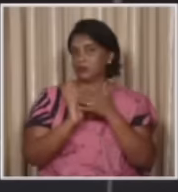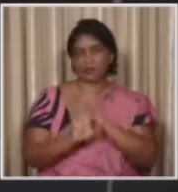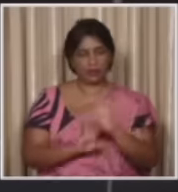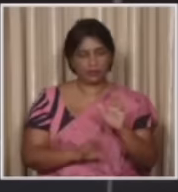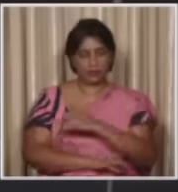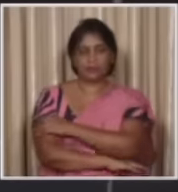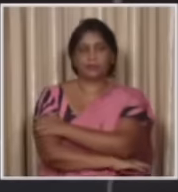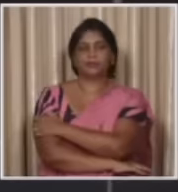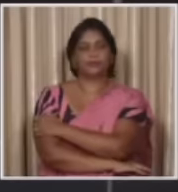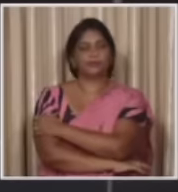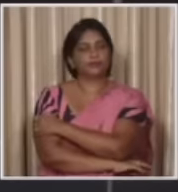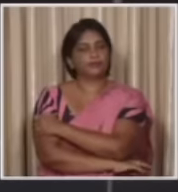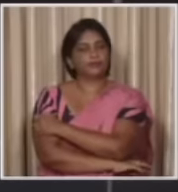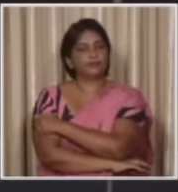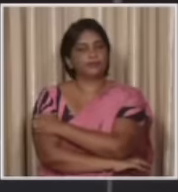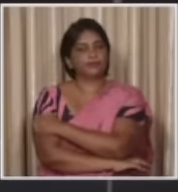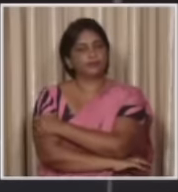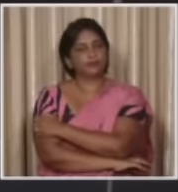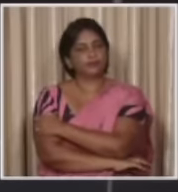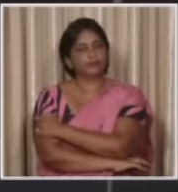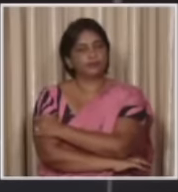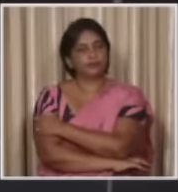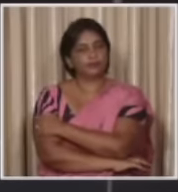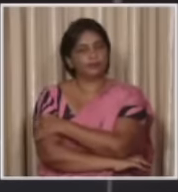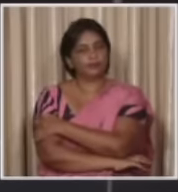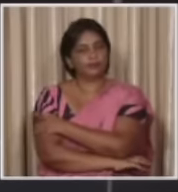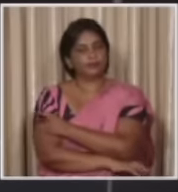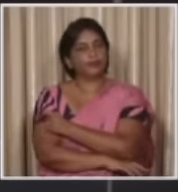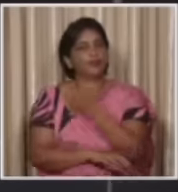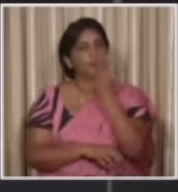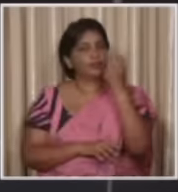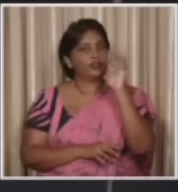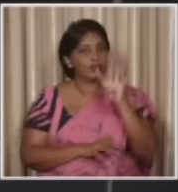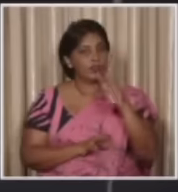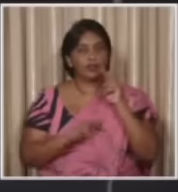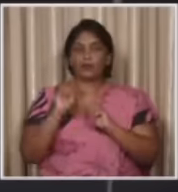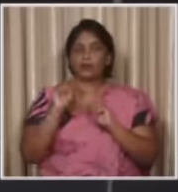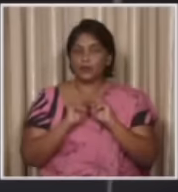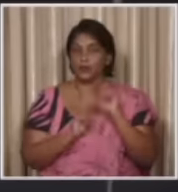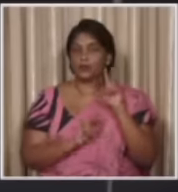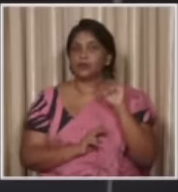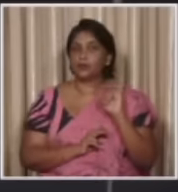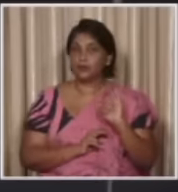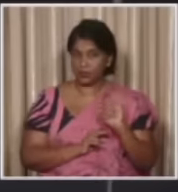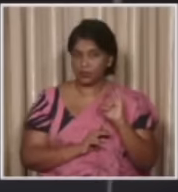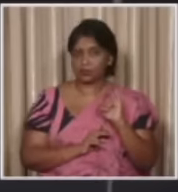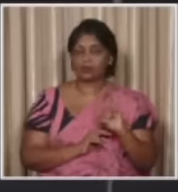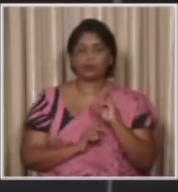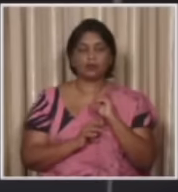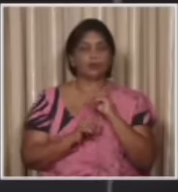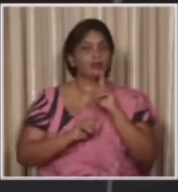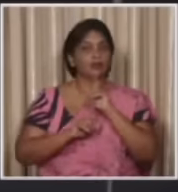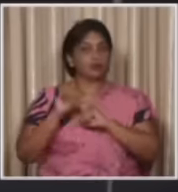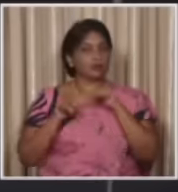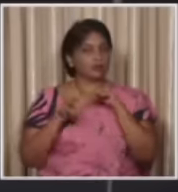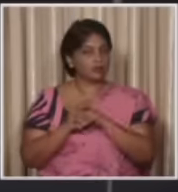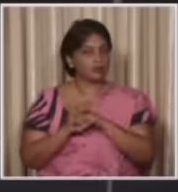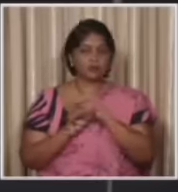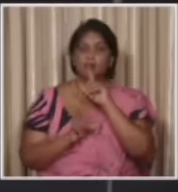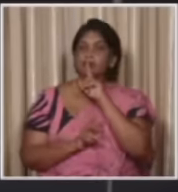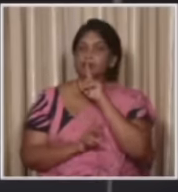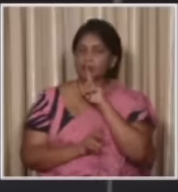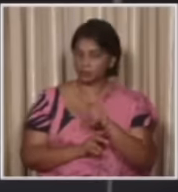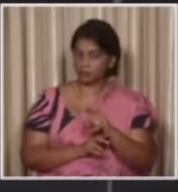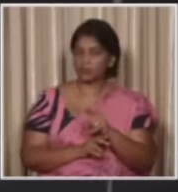ඉන්නේ. ඊළඟට දෙවෙනි කොටස එන්නේ 2024 පෙබරවාරි 26 වෙනි දින පැවති ව්‍යවස්ථාදායක ස්වභාව ගැනීම සඳහන්